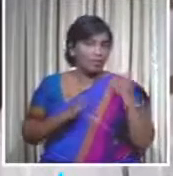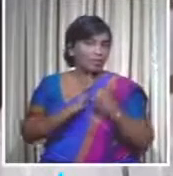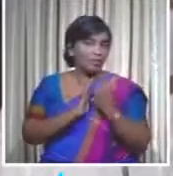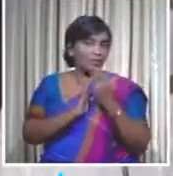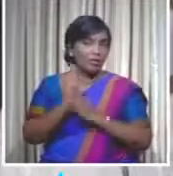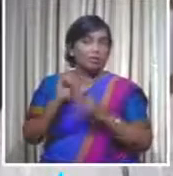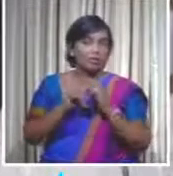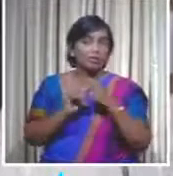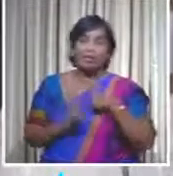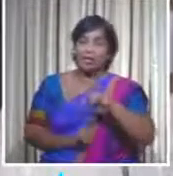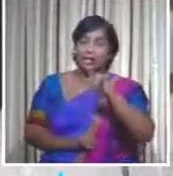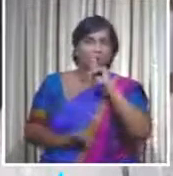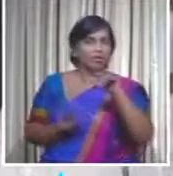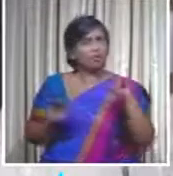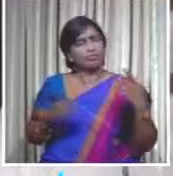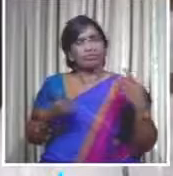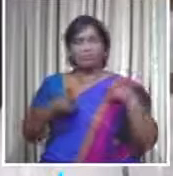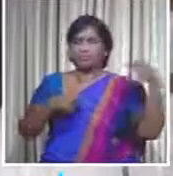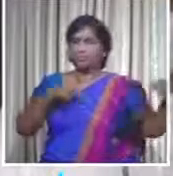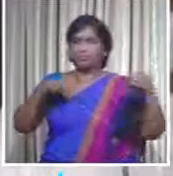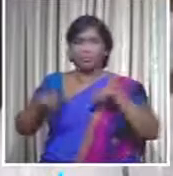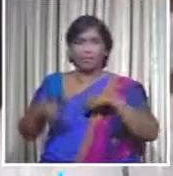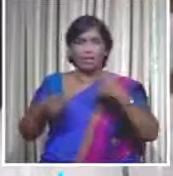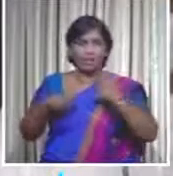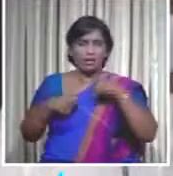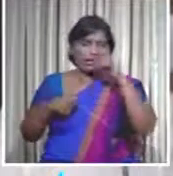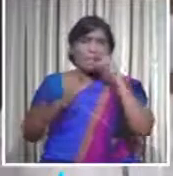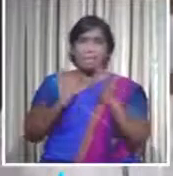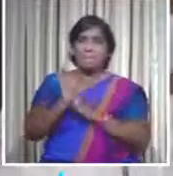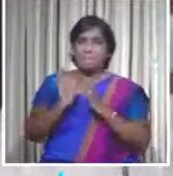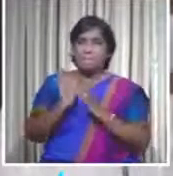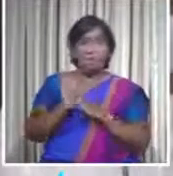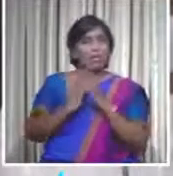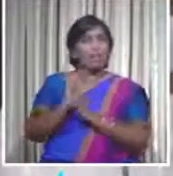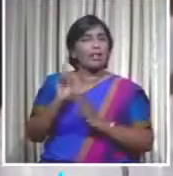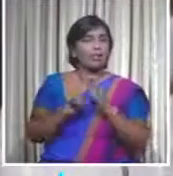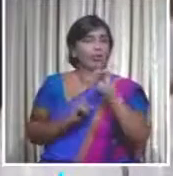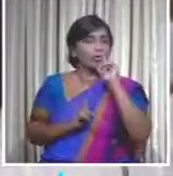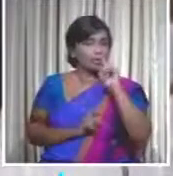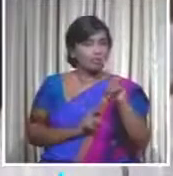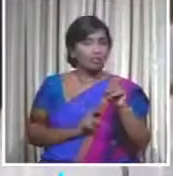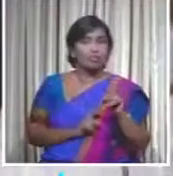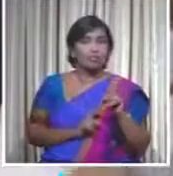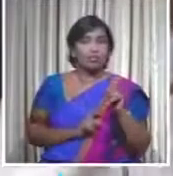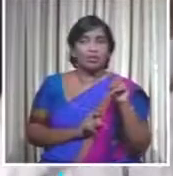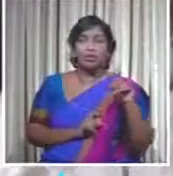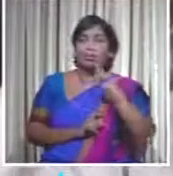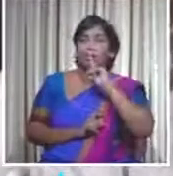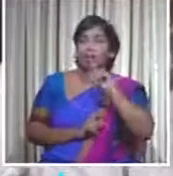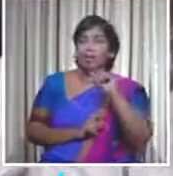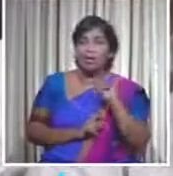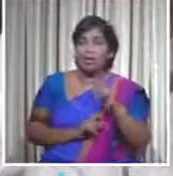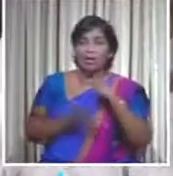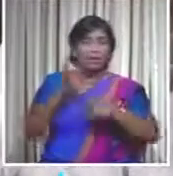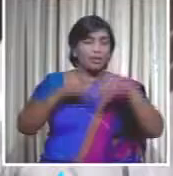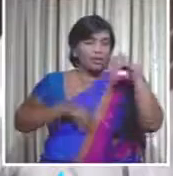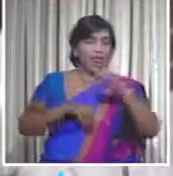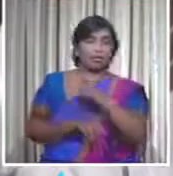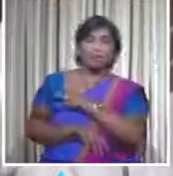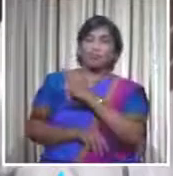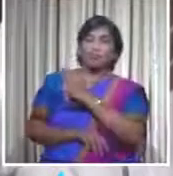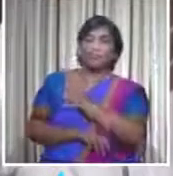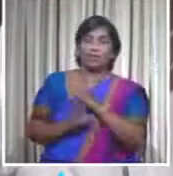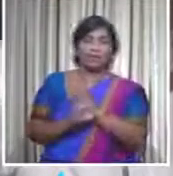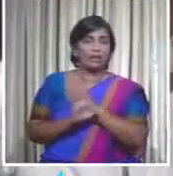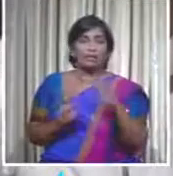ඇමතිතුමනි ඒකයි අපි කියන්නේ කොයි පැත්තෙන් ඉන්න පුළුවා අද අපි දැක්කා මහින්දානන්ද ඇමතිතුමා කියනවා ඉඳගෙන මොකද එතුමා කියන්නේ දේශපාලන පලි ගැනීම කරන්නේ